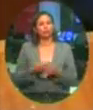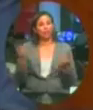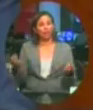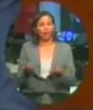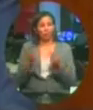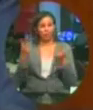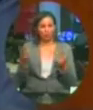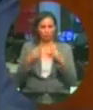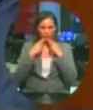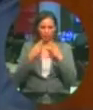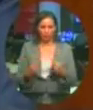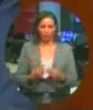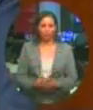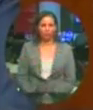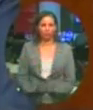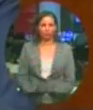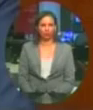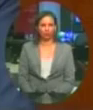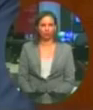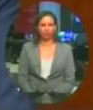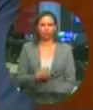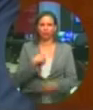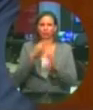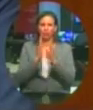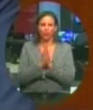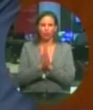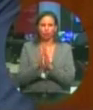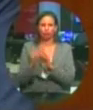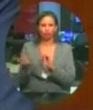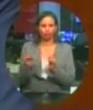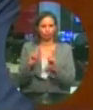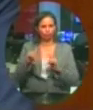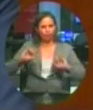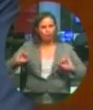פתרון. אני מבקש מהצדדים לעשות מאמץ אחרון,